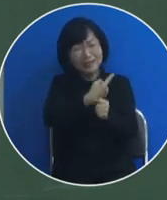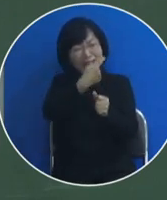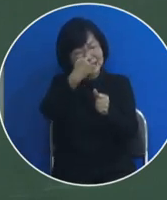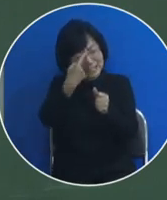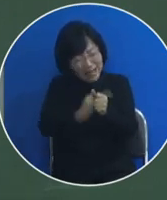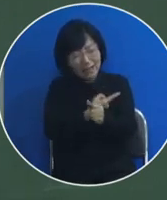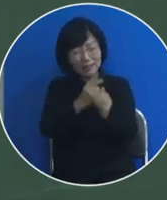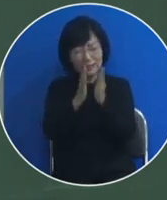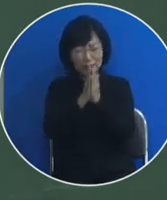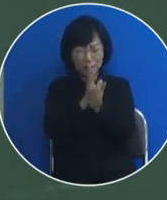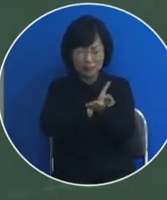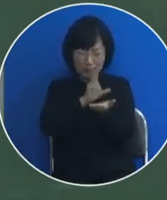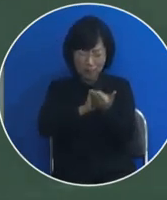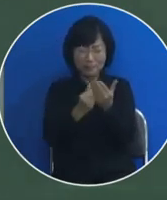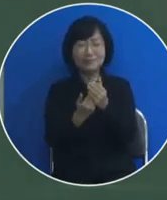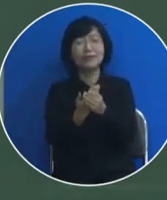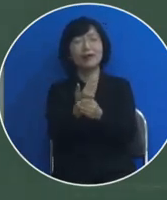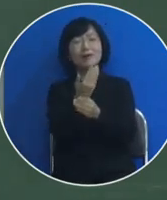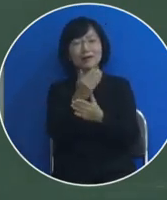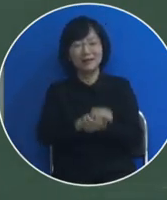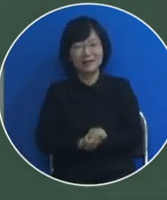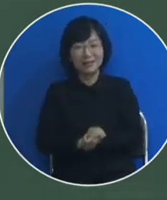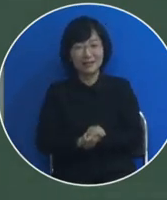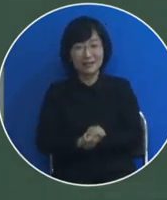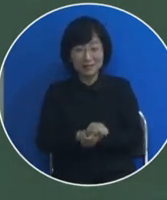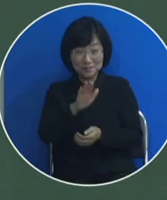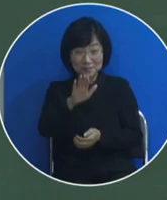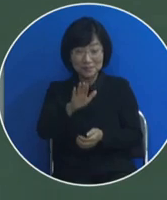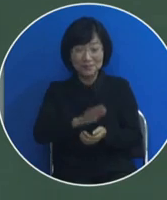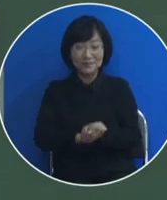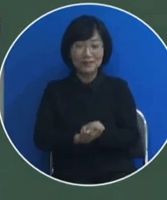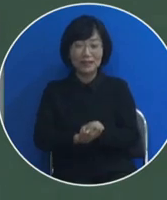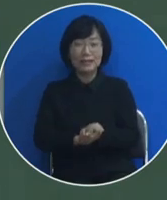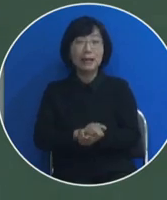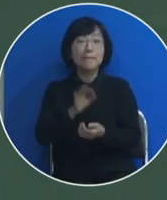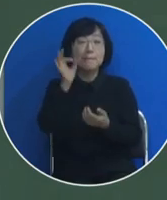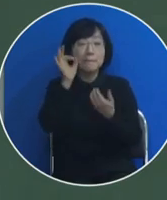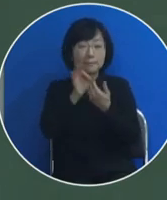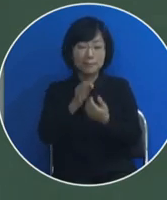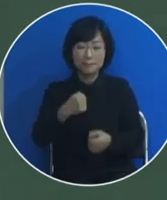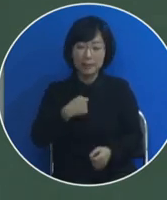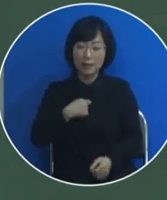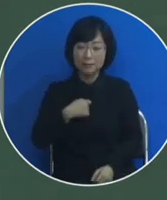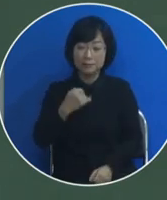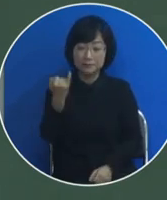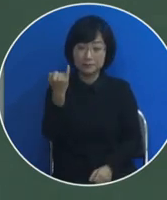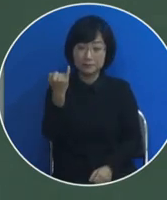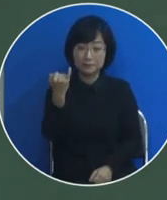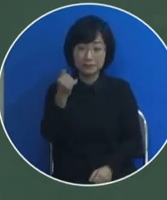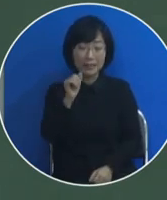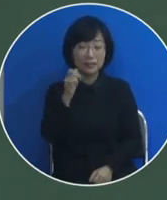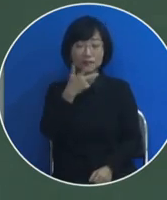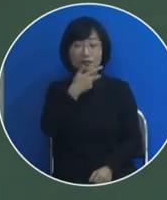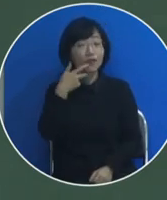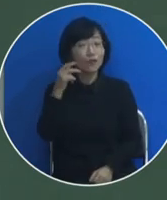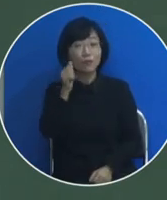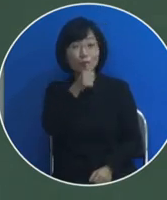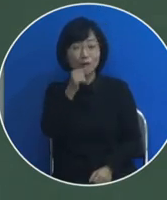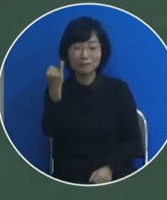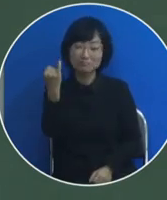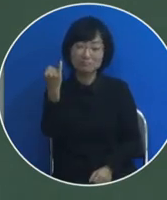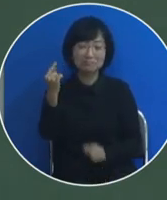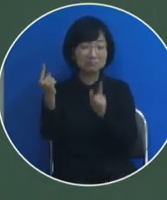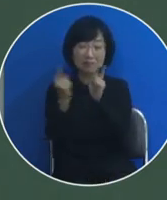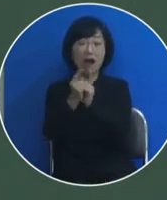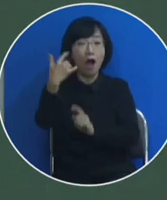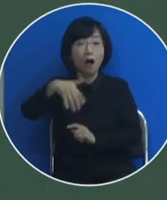아니, 예수들을 만나지도 않는데 무슨 밥을 사줘야 될까? I haven't even met Esther yet, but I'm wondering, oh, what should I buy to